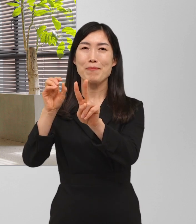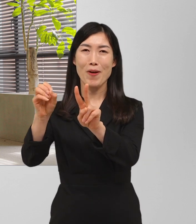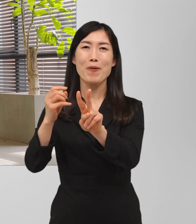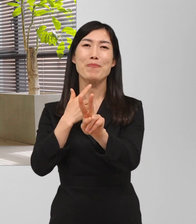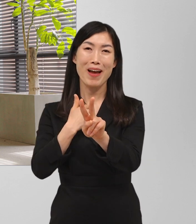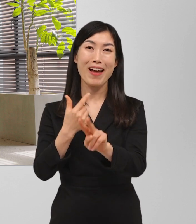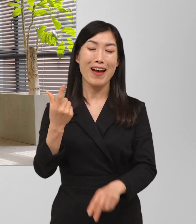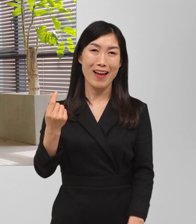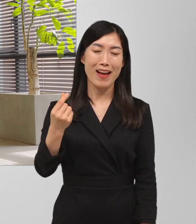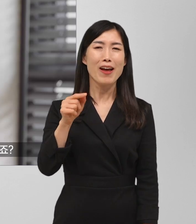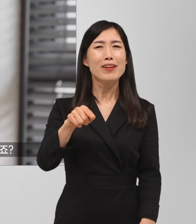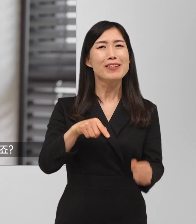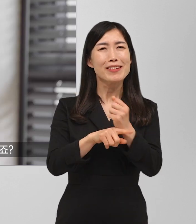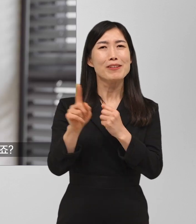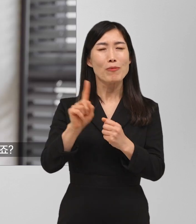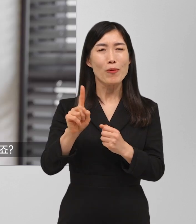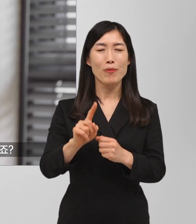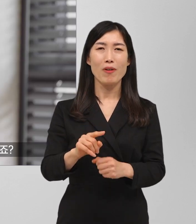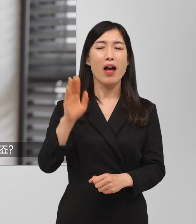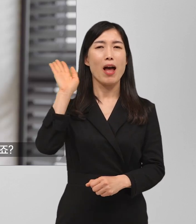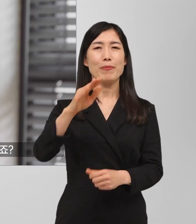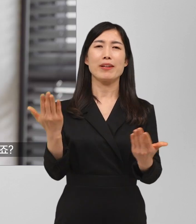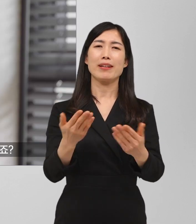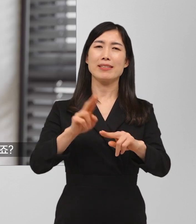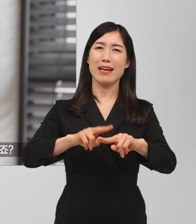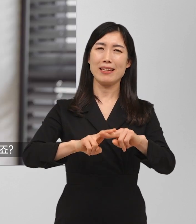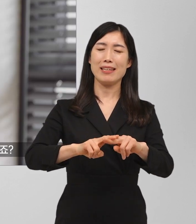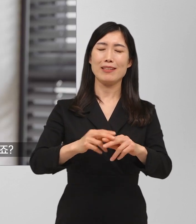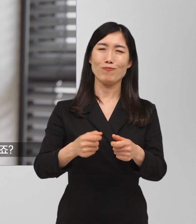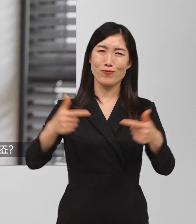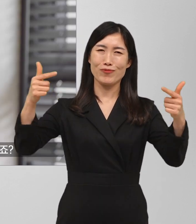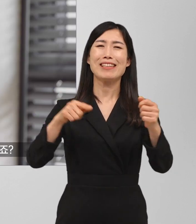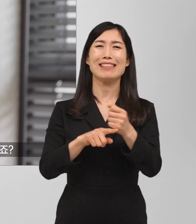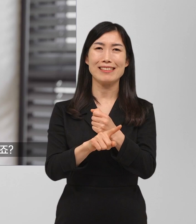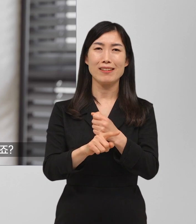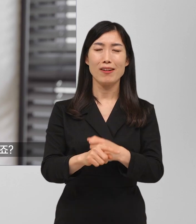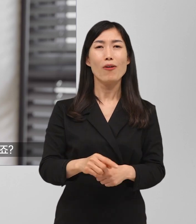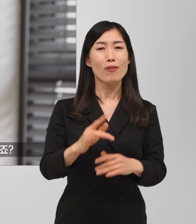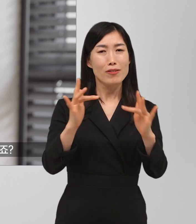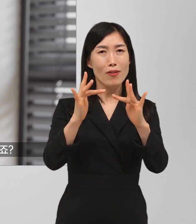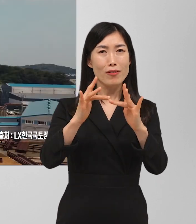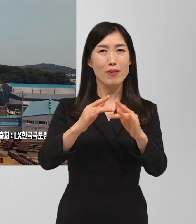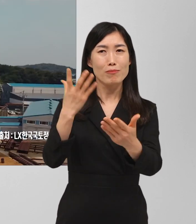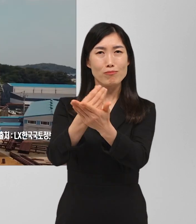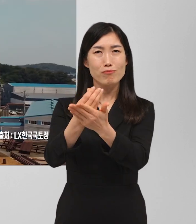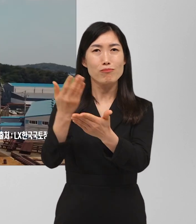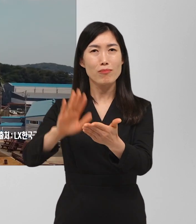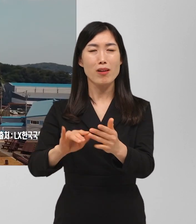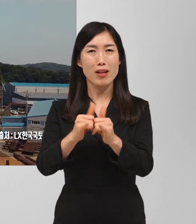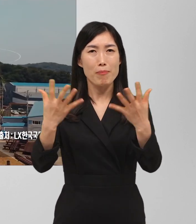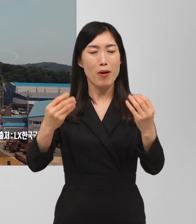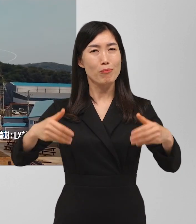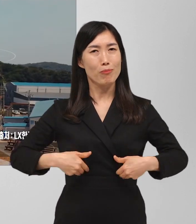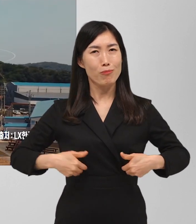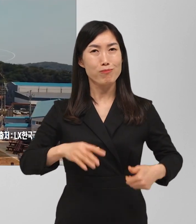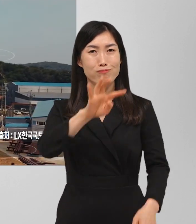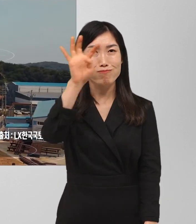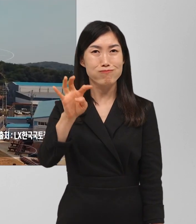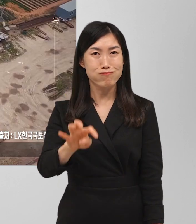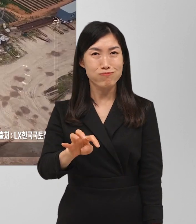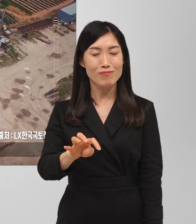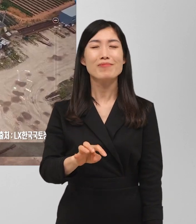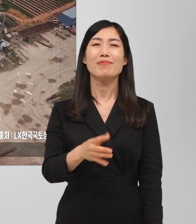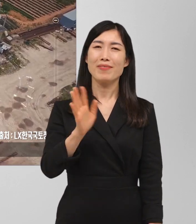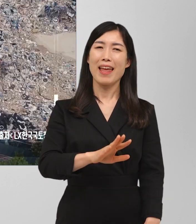거는요, 일자리 창출이에요. 디지털화가 되는데 어떻게 일자리가 창출이 될까 궁금하시죠? 수많은 그 디지털 국토를 만들기